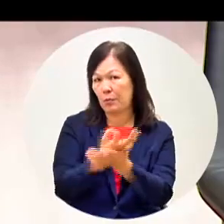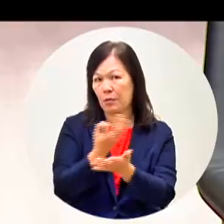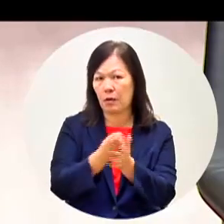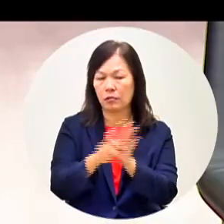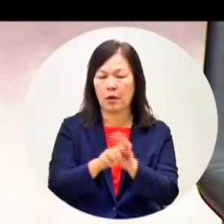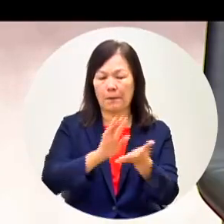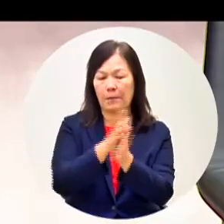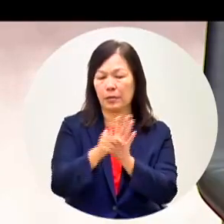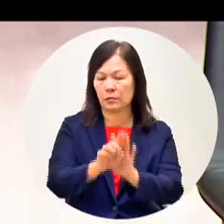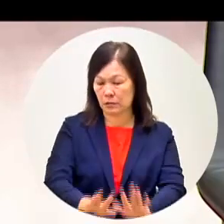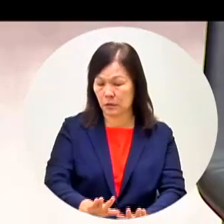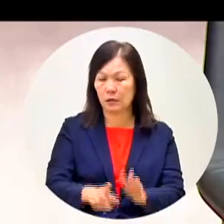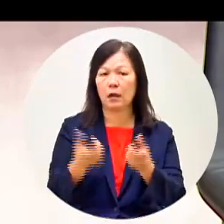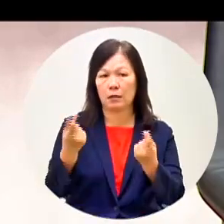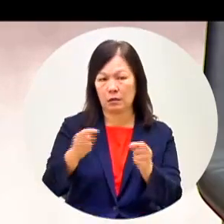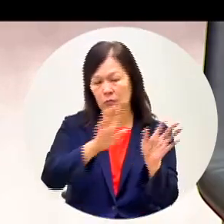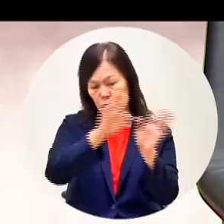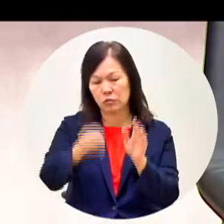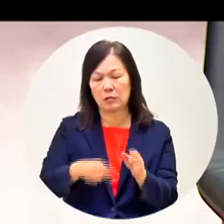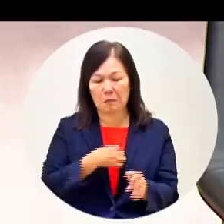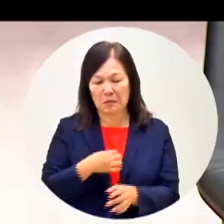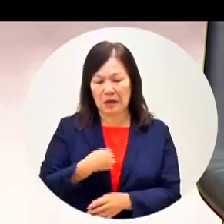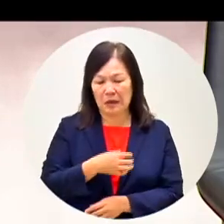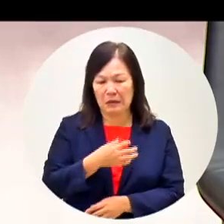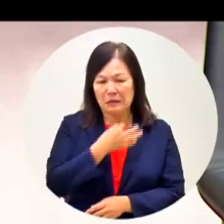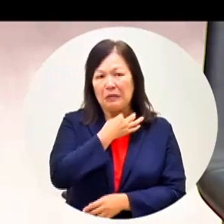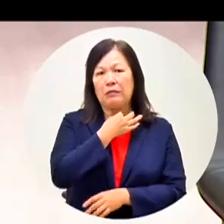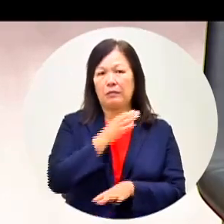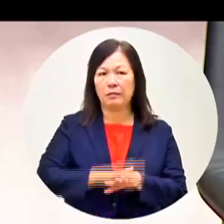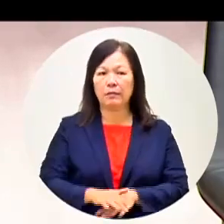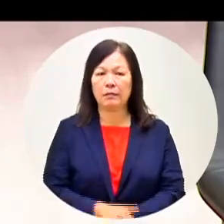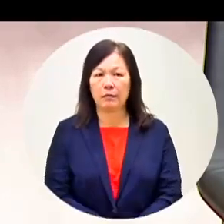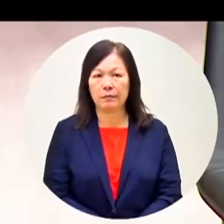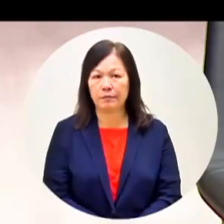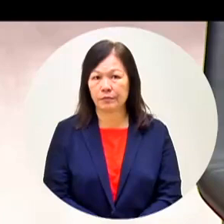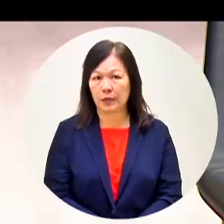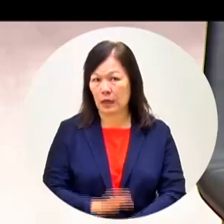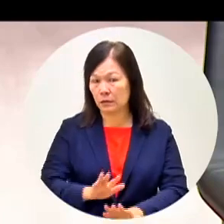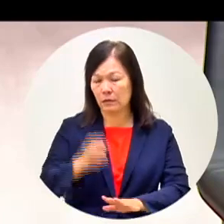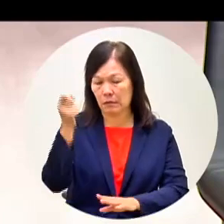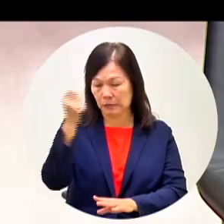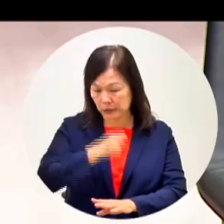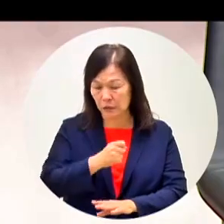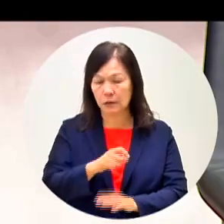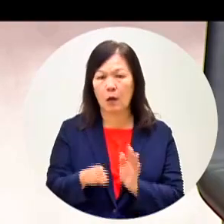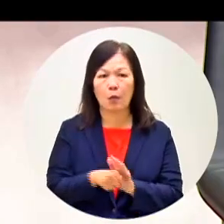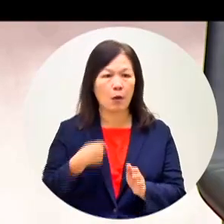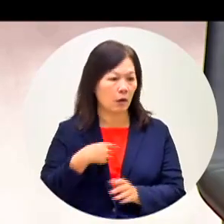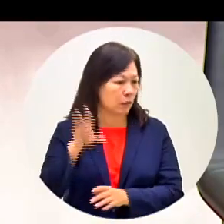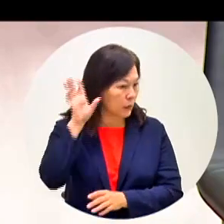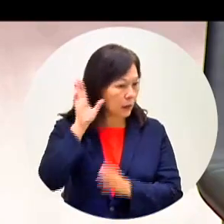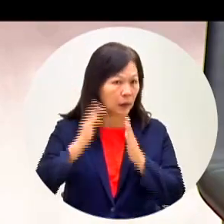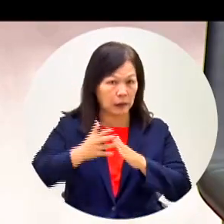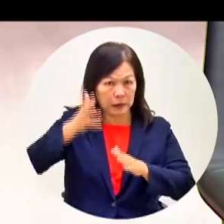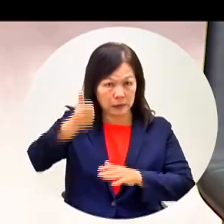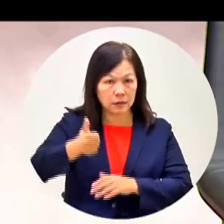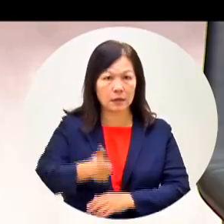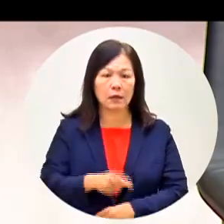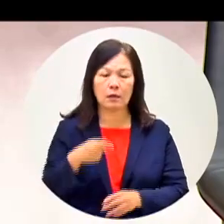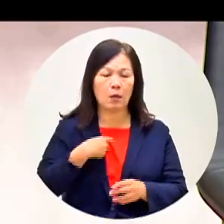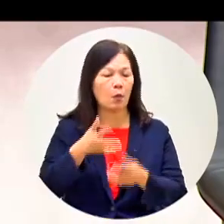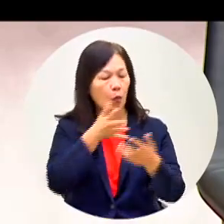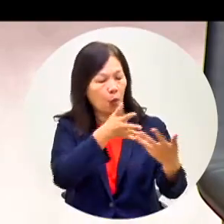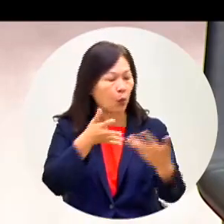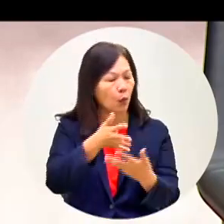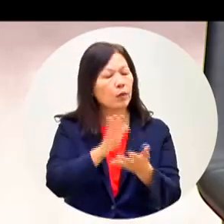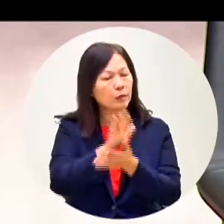窘况。但是今天早上，我听了韩市长的质询之后，我至少